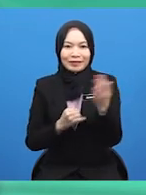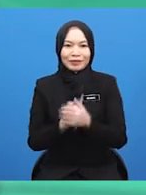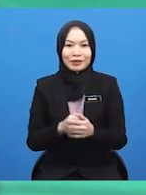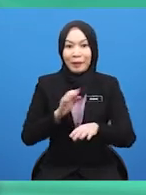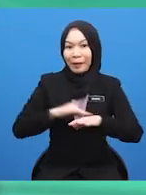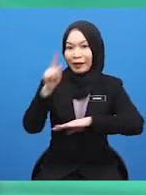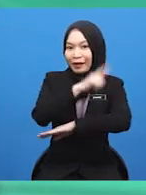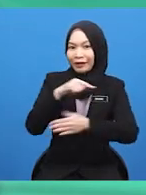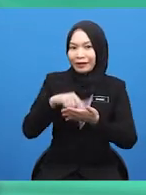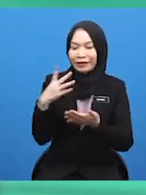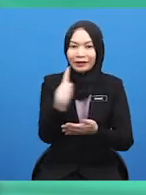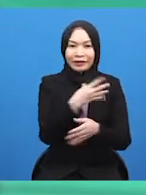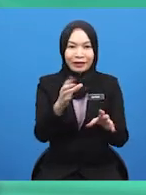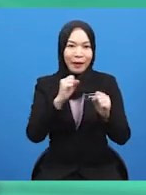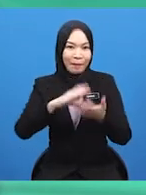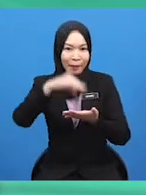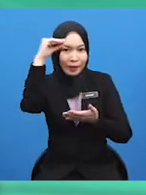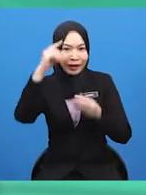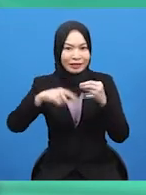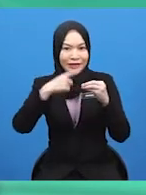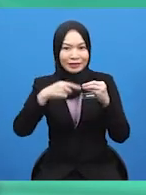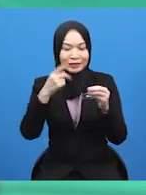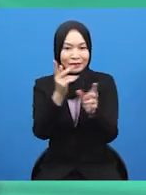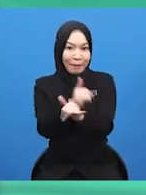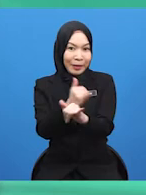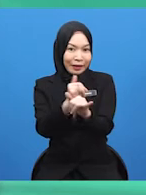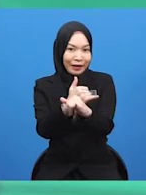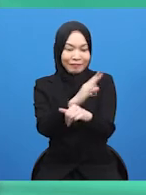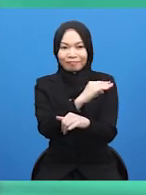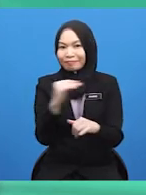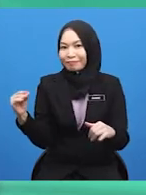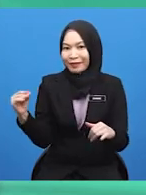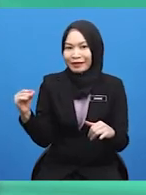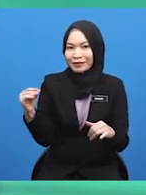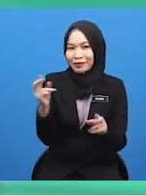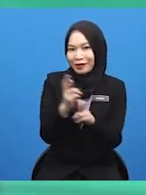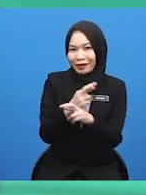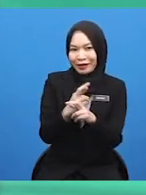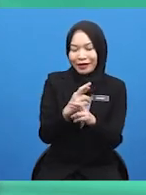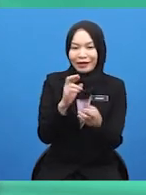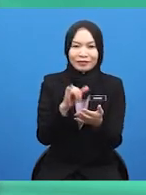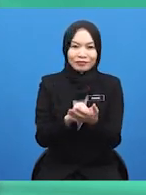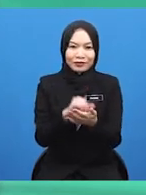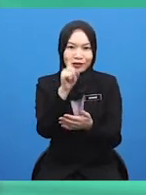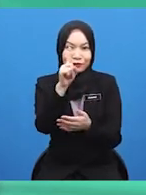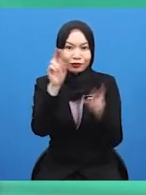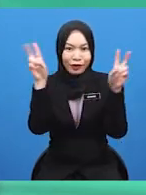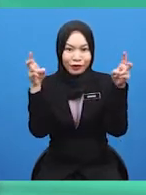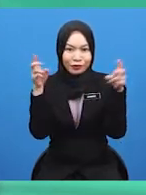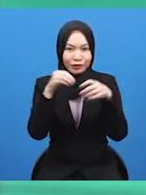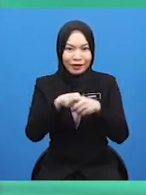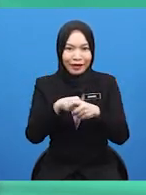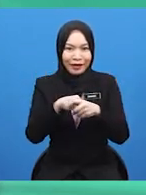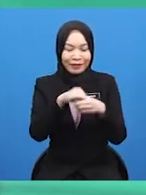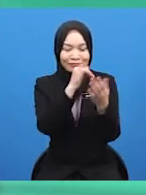hari ini kita akan dapat belajar mengenai pengkaryaan dan juga perekaan, iaitu salah satu tajuk dalam